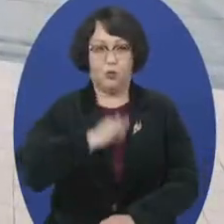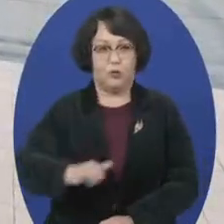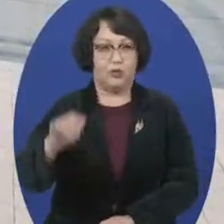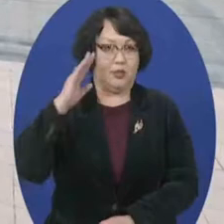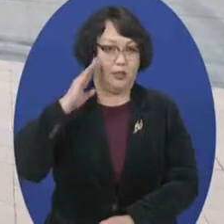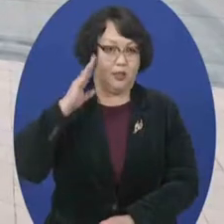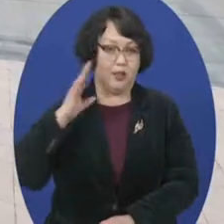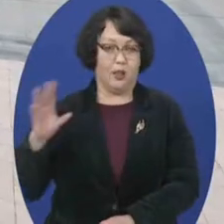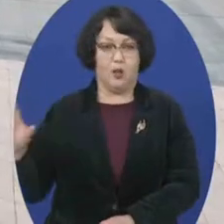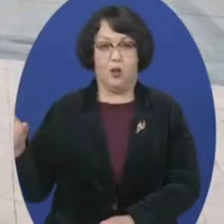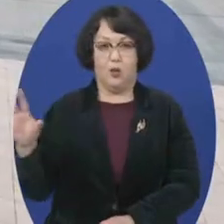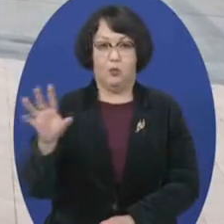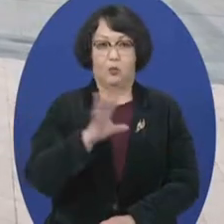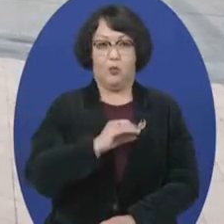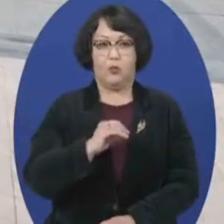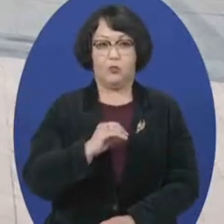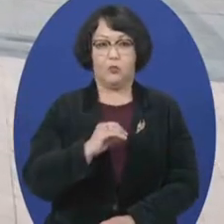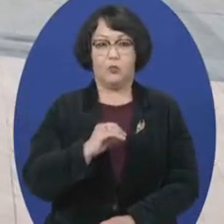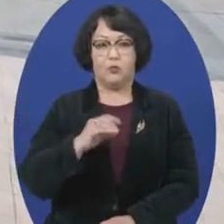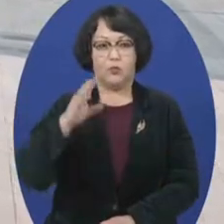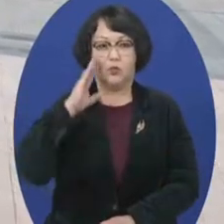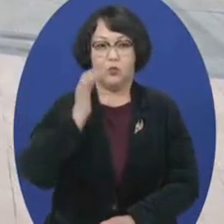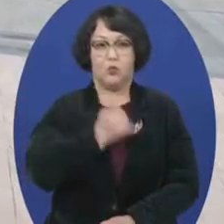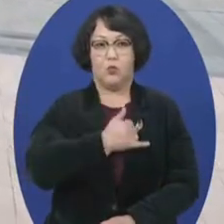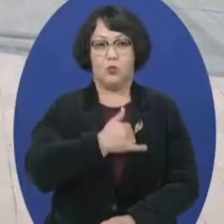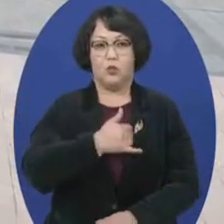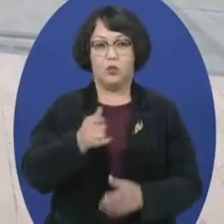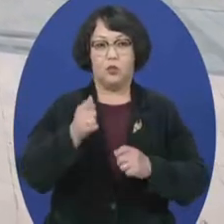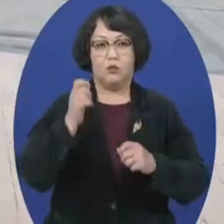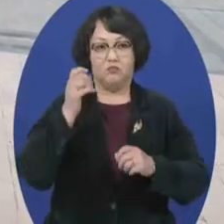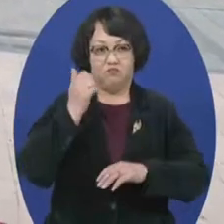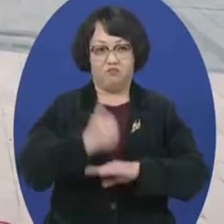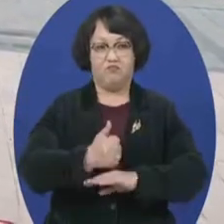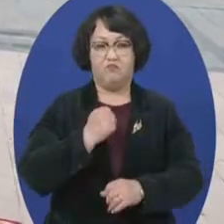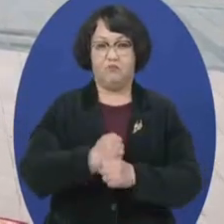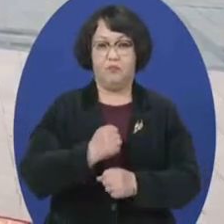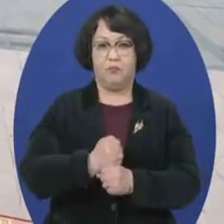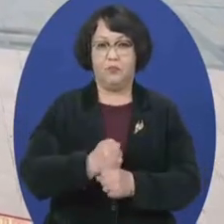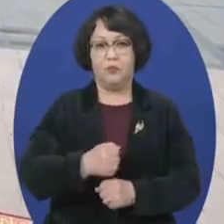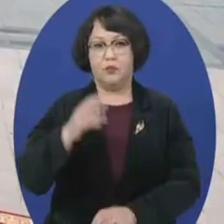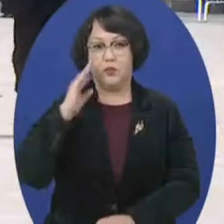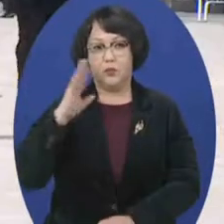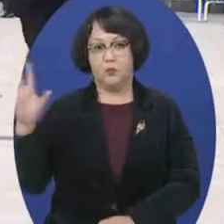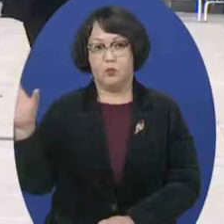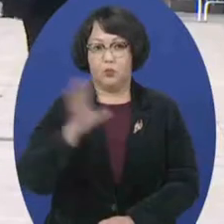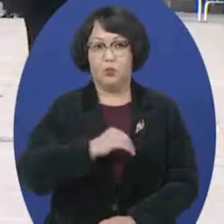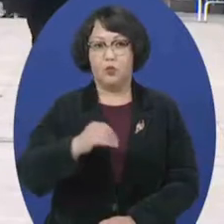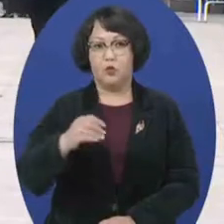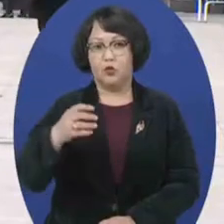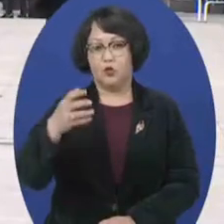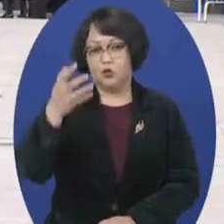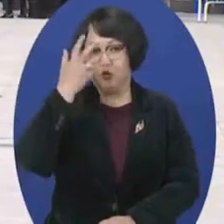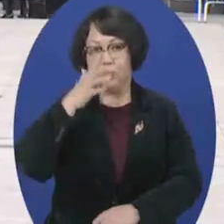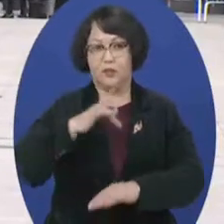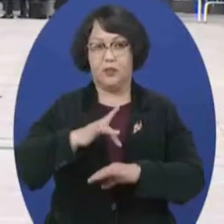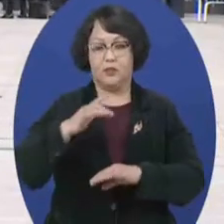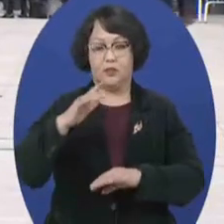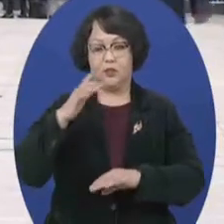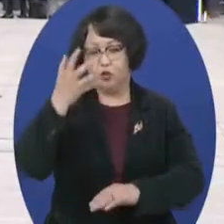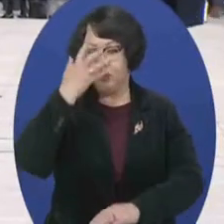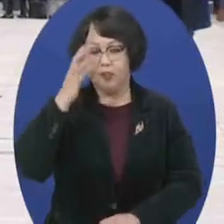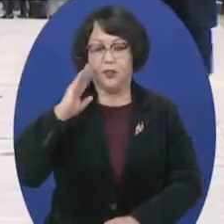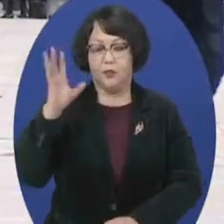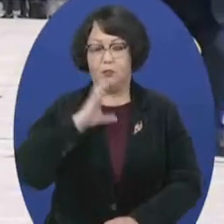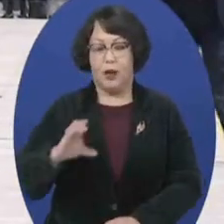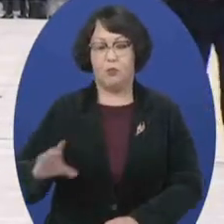зэвсэгт ерөнхийлөгч зэвсэгт хүчний ерхий командлагчийн хувьд зэвсэгт хүчин төрийн зэргийн байгууллагын нийт бие